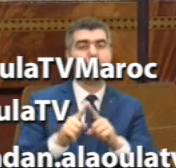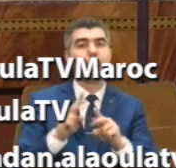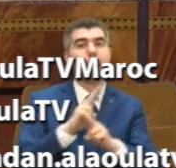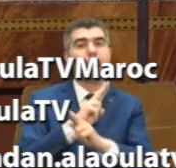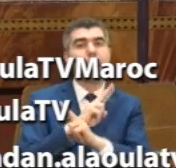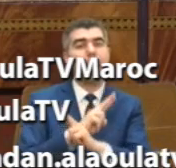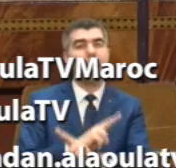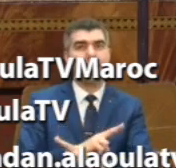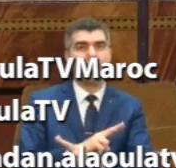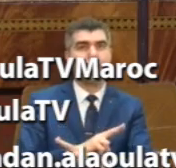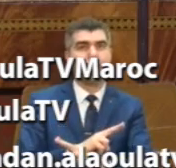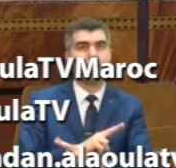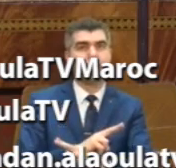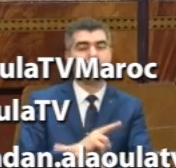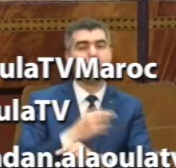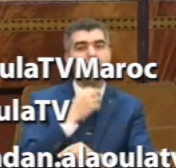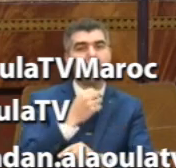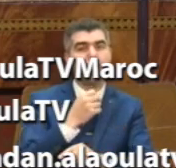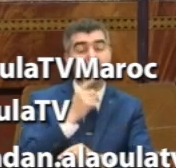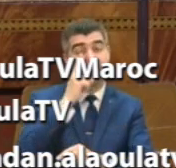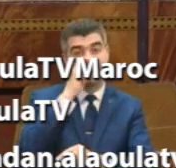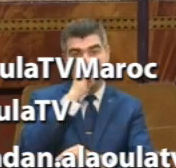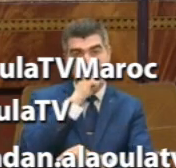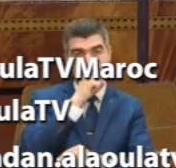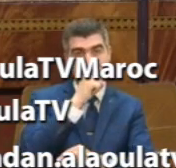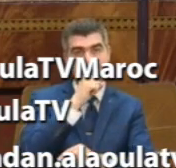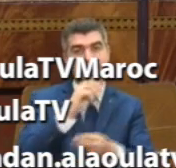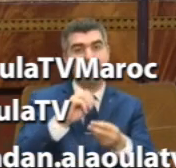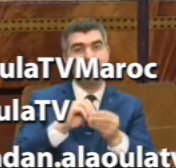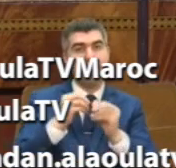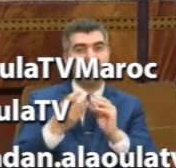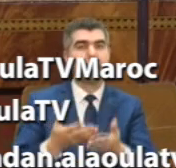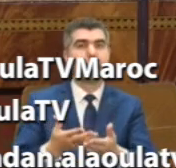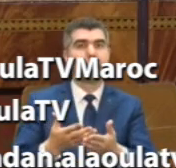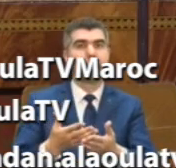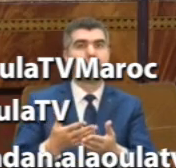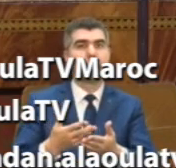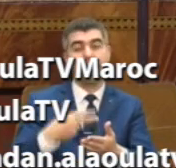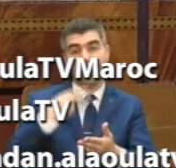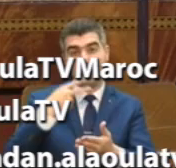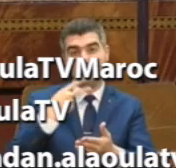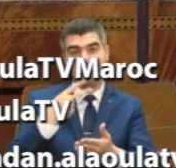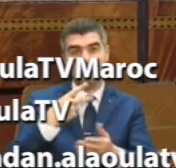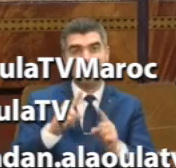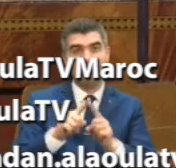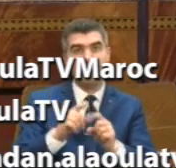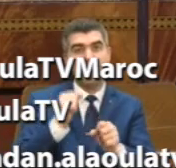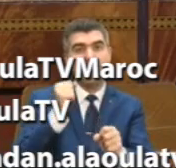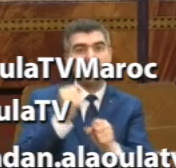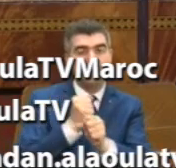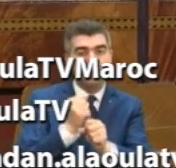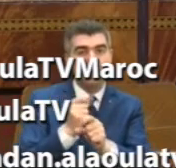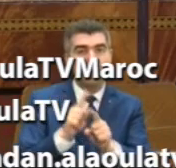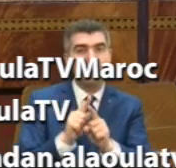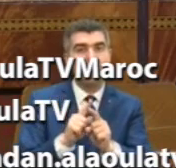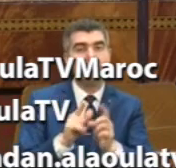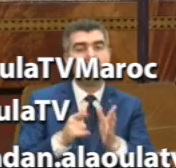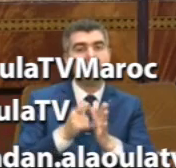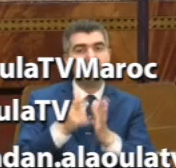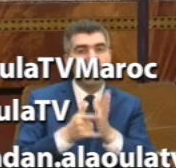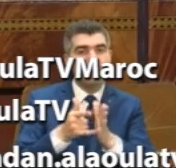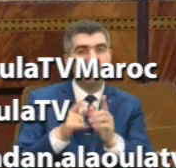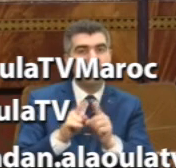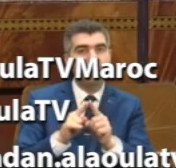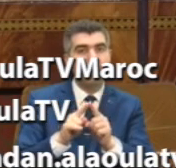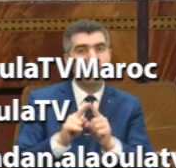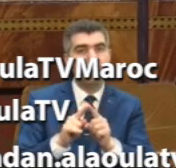المتقاعدين لتي يعانيوا في صمت. فإلا جينا نهضروا السيد الوزير على العمال المتقاعدين المناجم